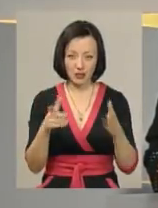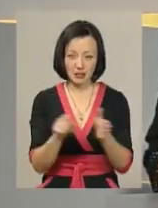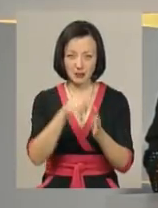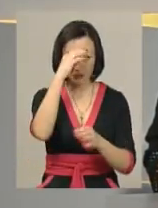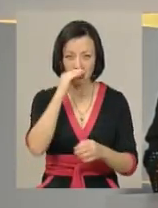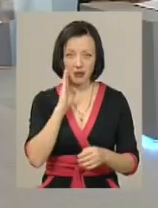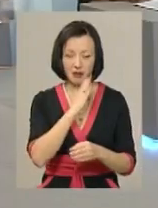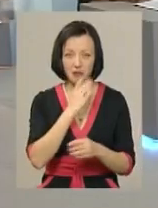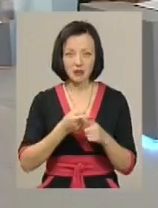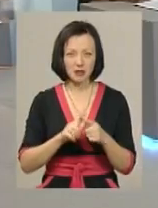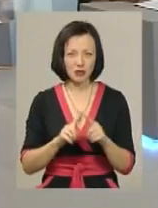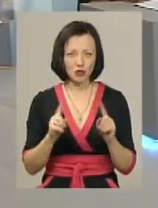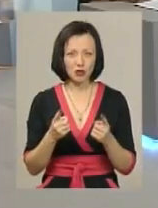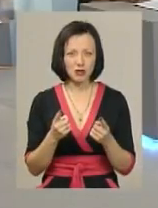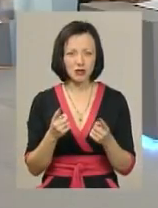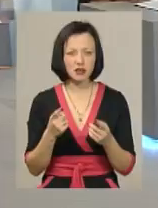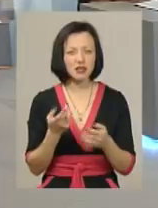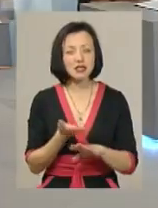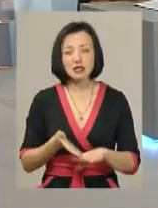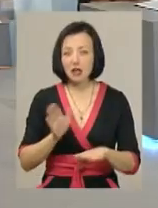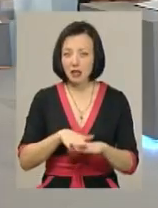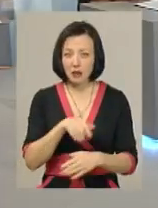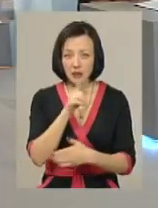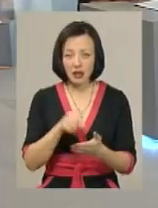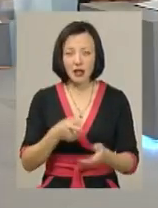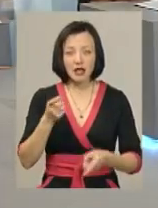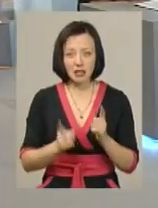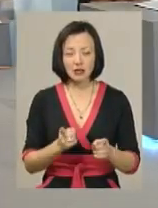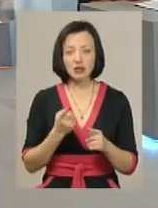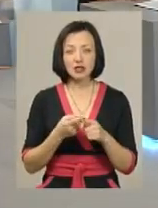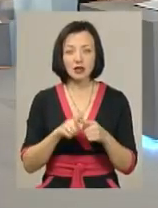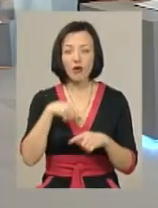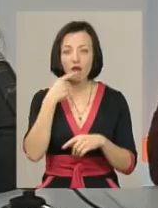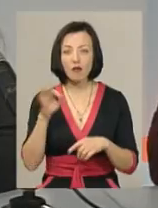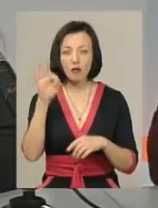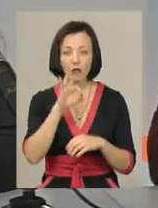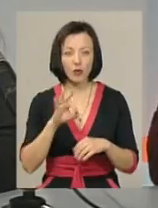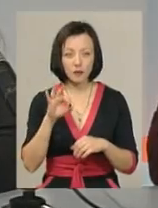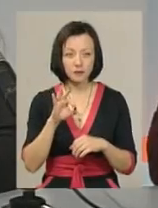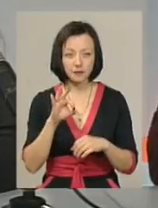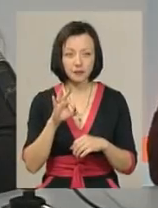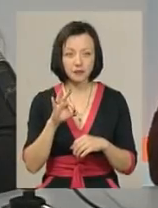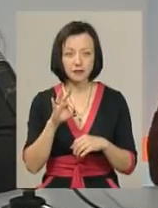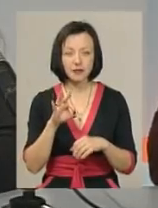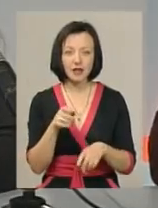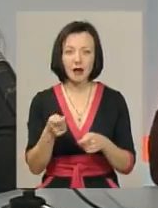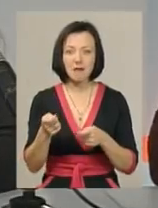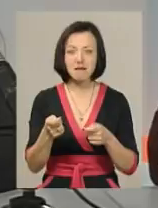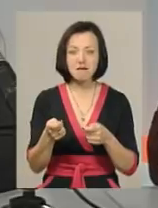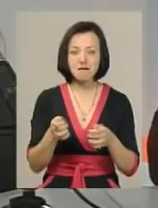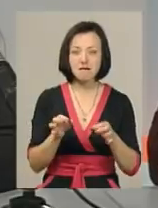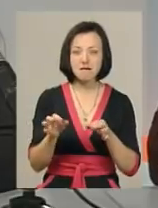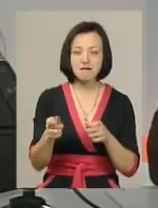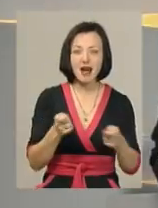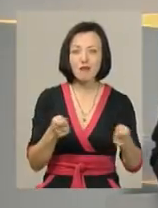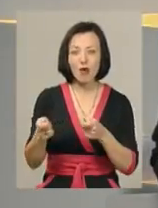батьками це дуже така ситуаці Це дуже складне питання дійсно це мова йде ми зараз говоримо Власне кажучи про маніпуляцію Да ми всі